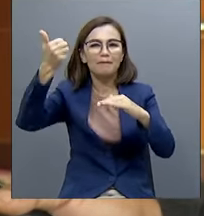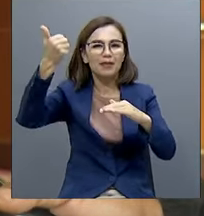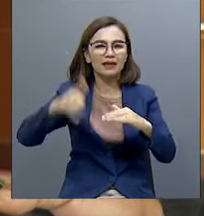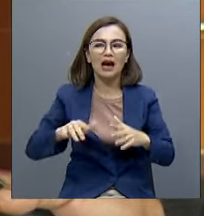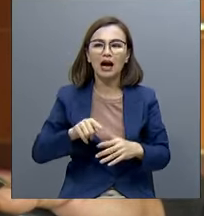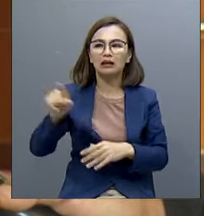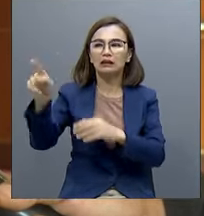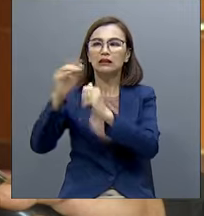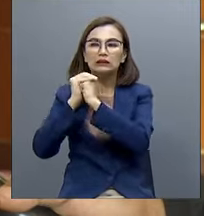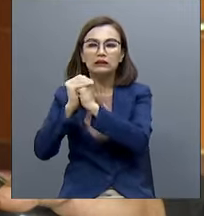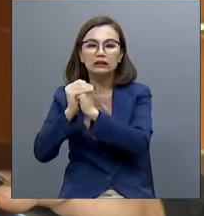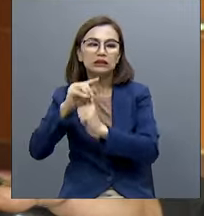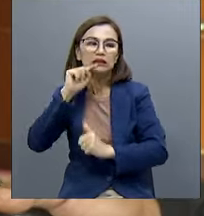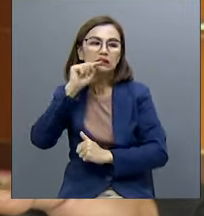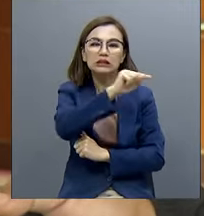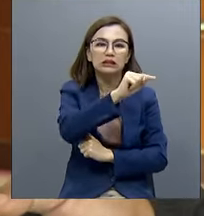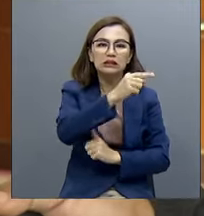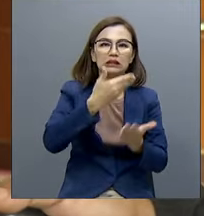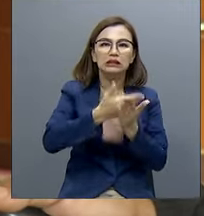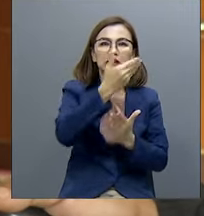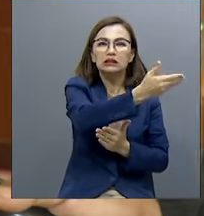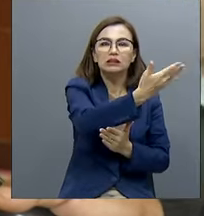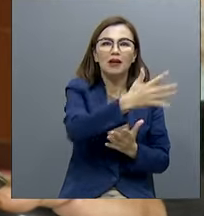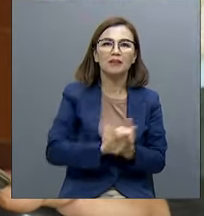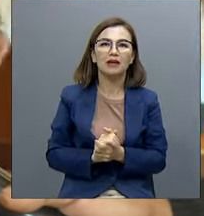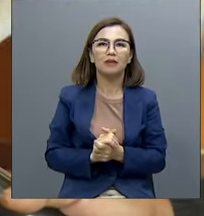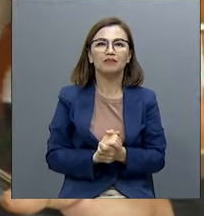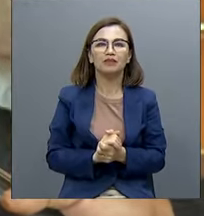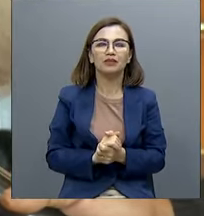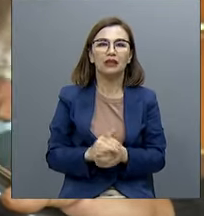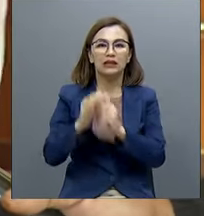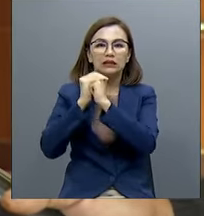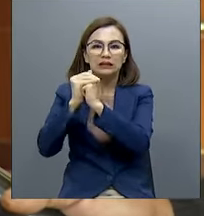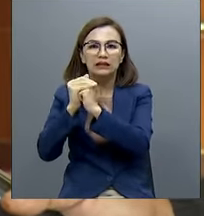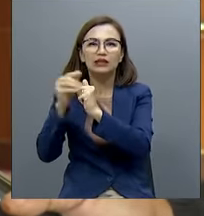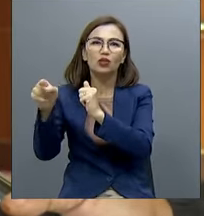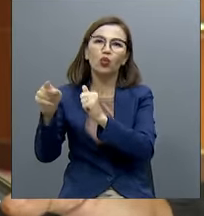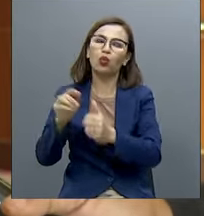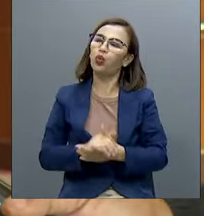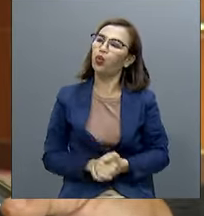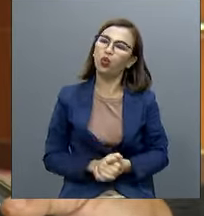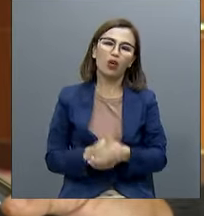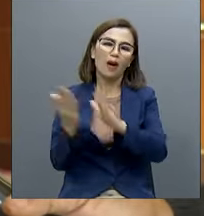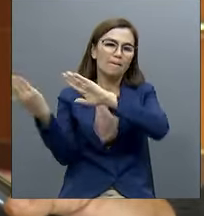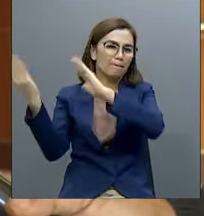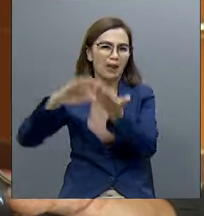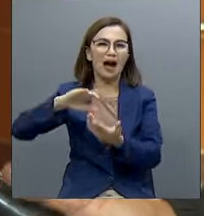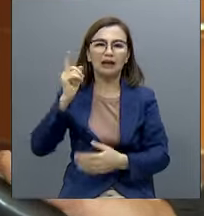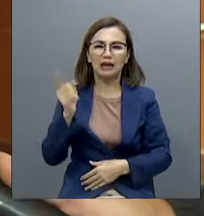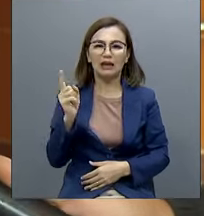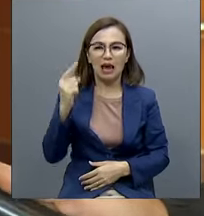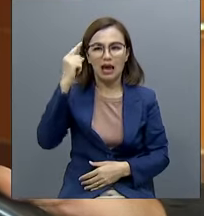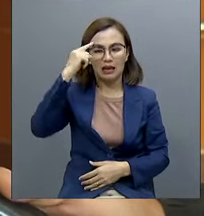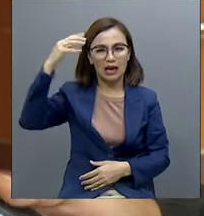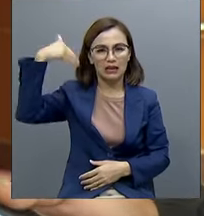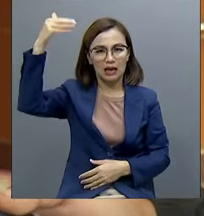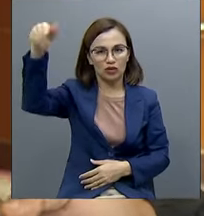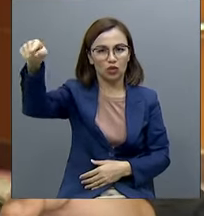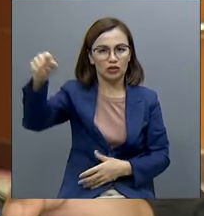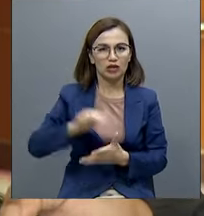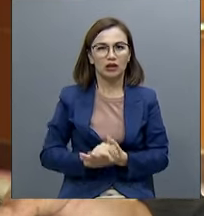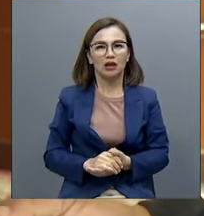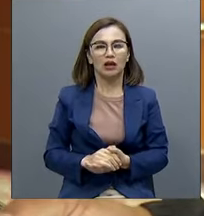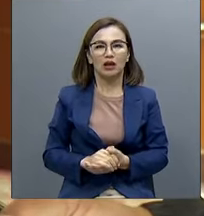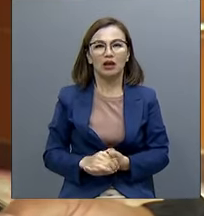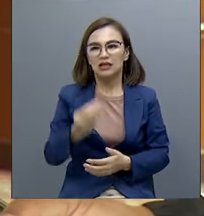จีนจีนเนี่ยยุบยาบเลยถ้าไม่ใช่จีนเนี่ยผมว่าเเป็นต้มยำกุ้งเศรษฐกิจต้มยำกุ้งเหมืองใดในอดีตไปแล้วนะ